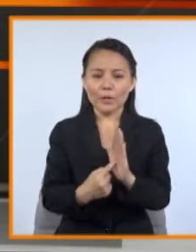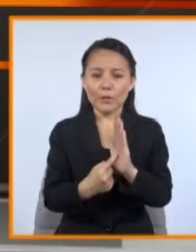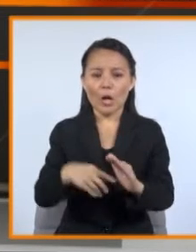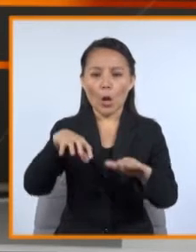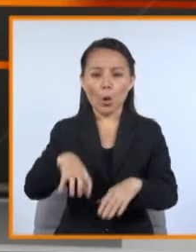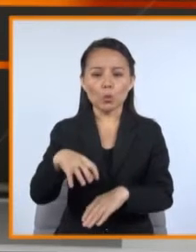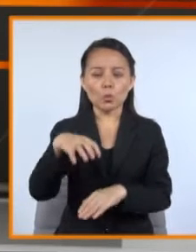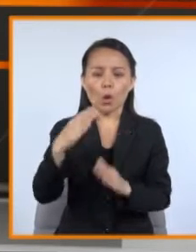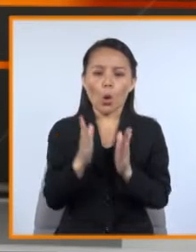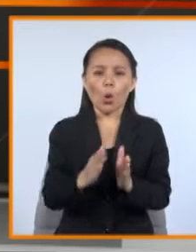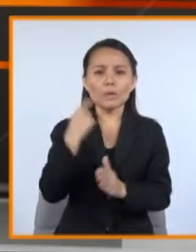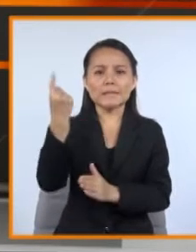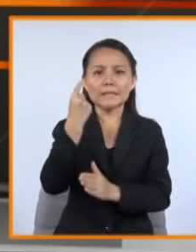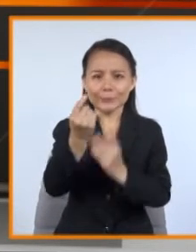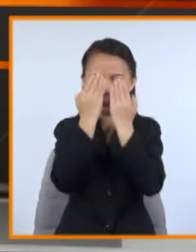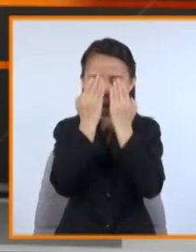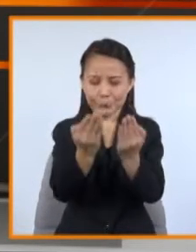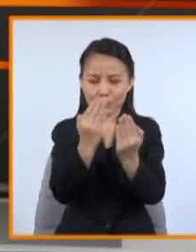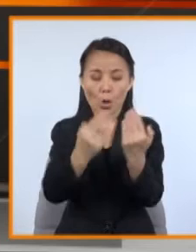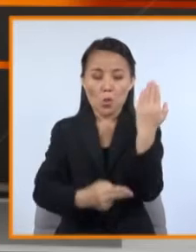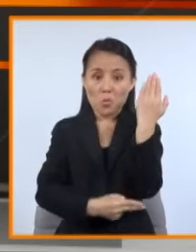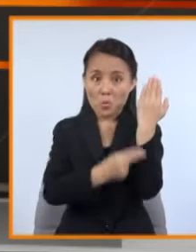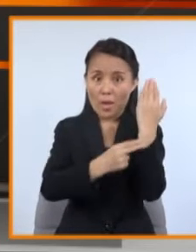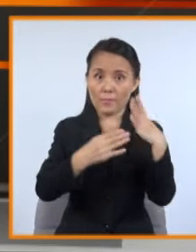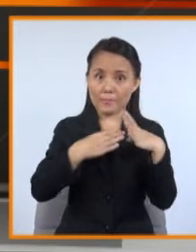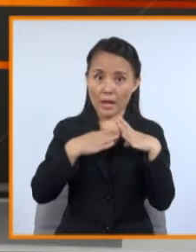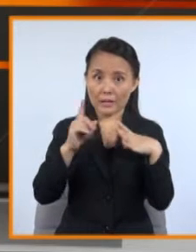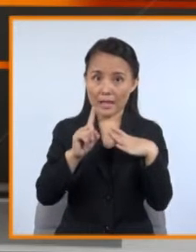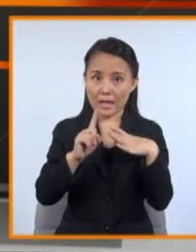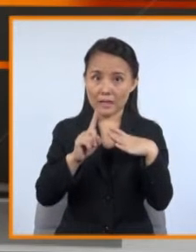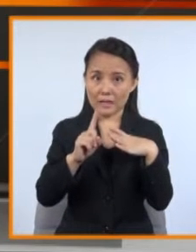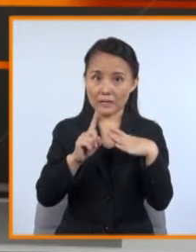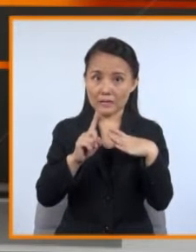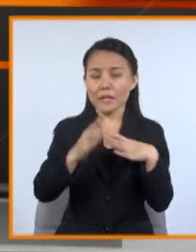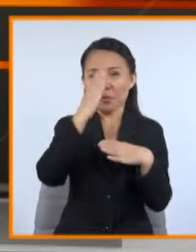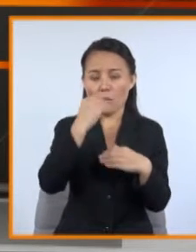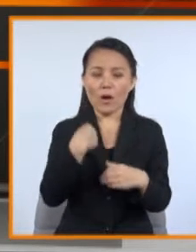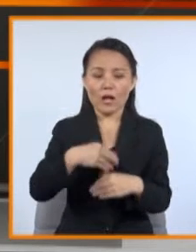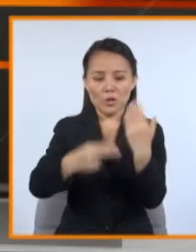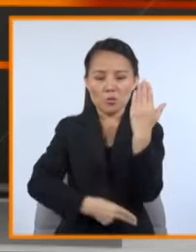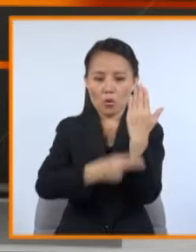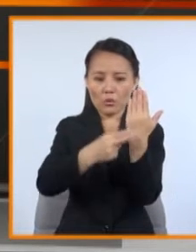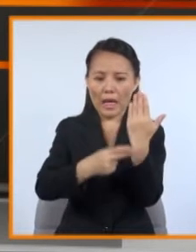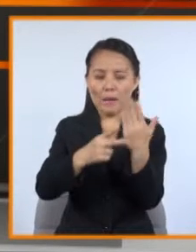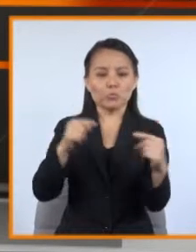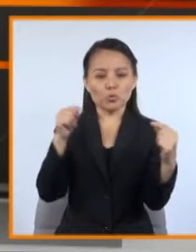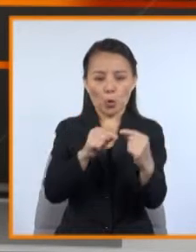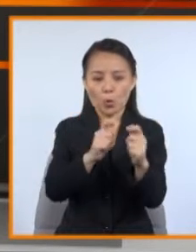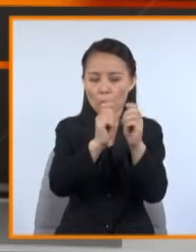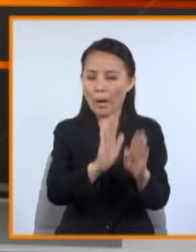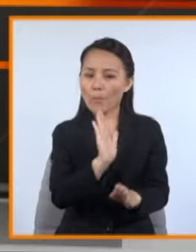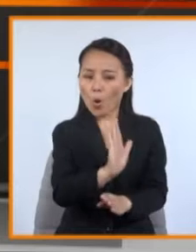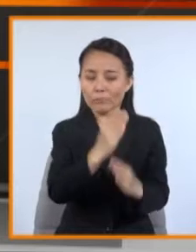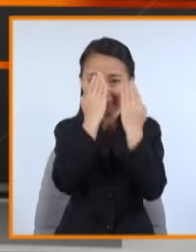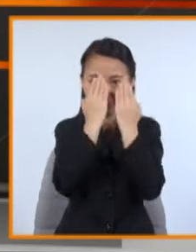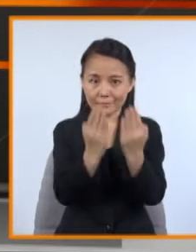าวมุสลิมเองเนี่ยเวลาเขามาพักเขาต้องมาพักโรงแรมนะครับที่เรียกว่าโรงแรมฮาลาลซึ่งก็จะถูกต้องตามหลักศาสนาของเรานั่นเองนะครับ